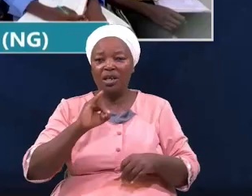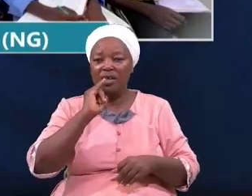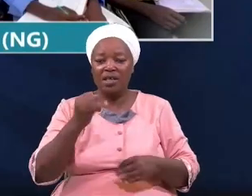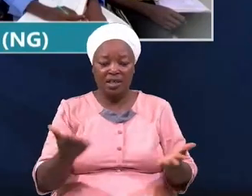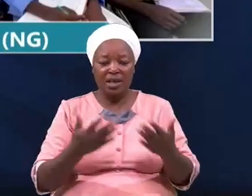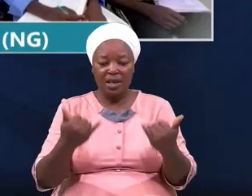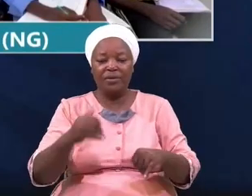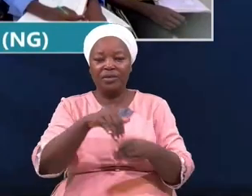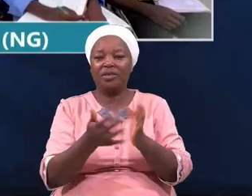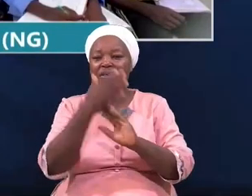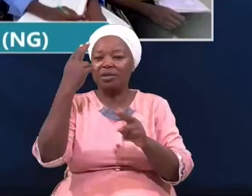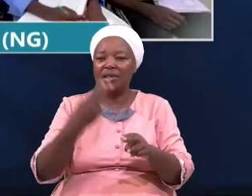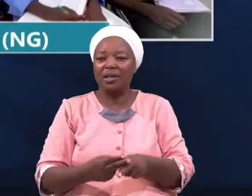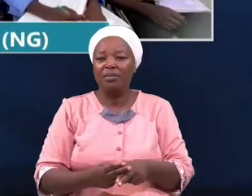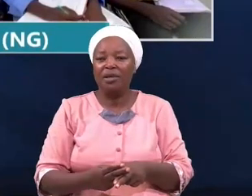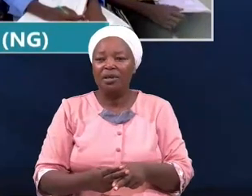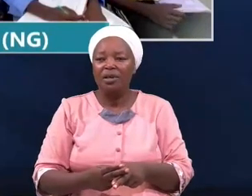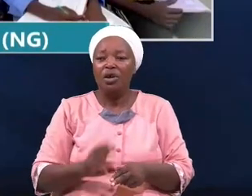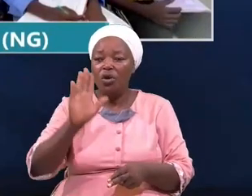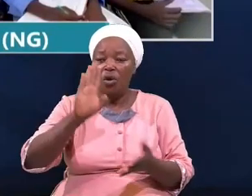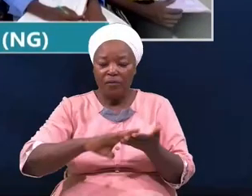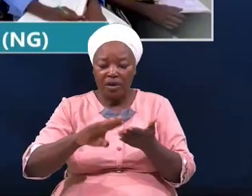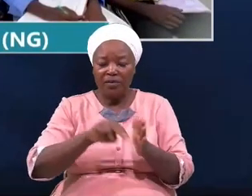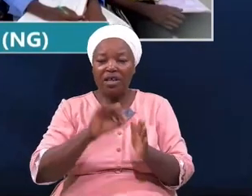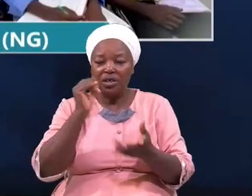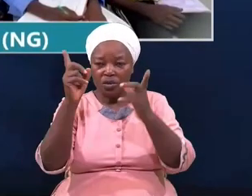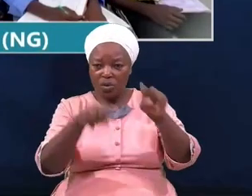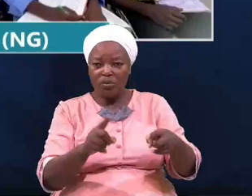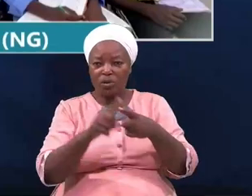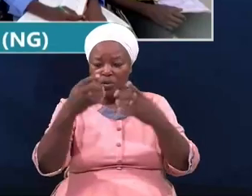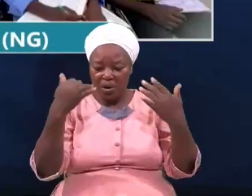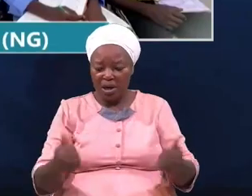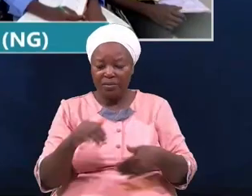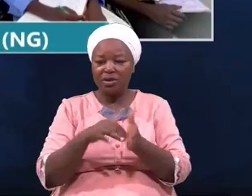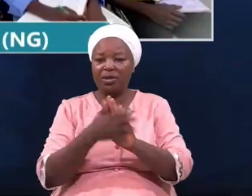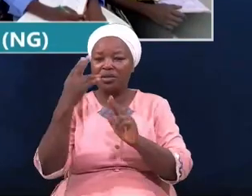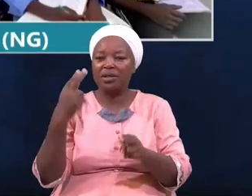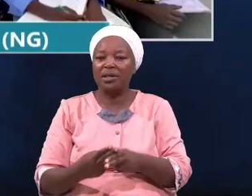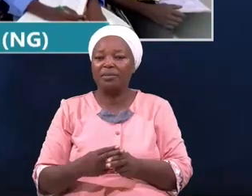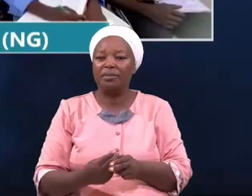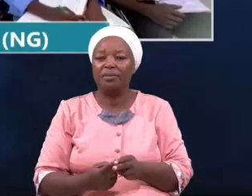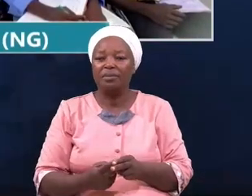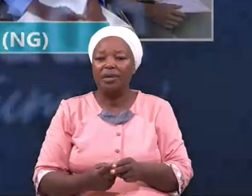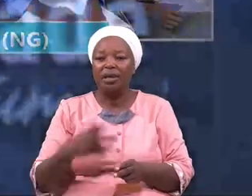Votre guérison est en route. Votre pardon vous viendra maintenant.